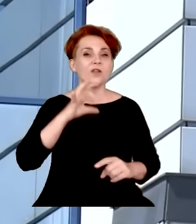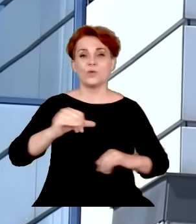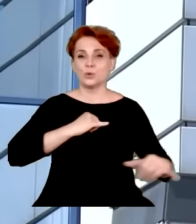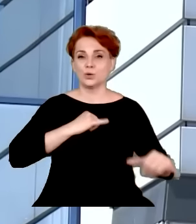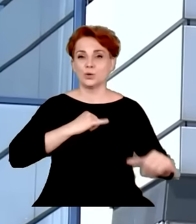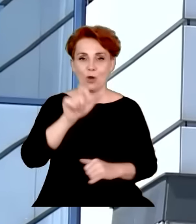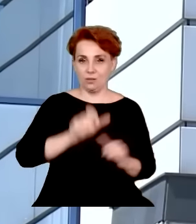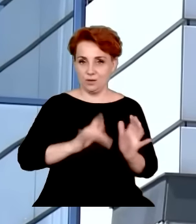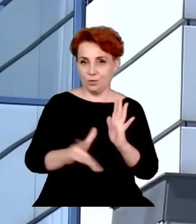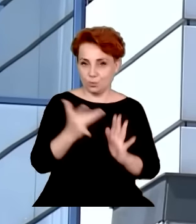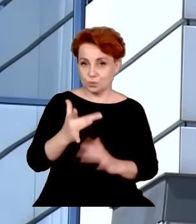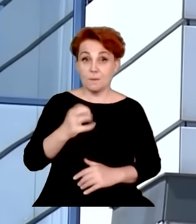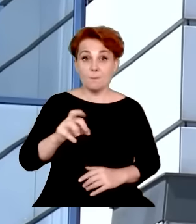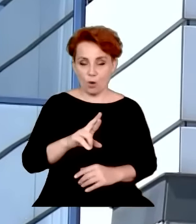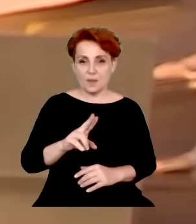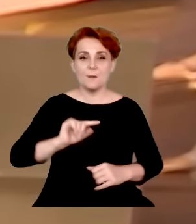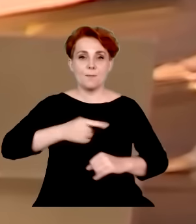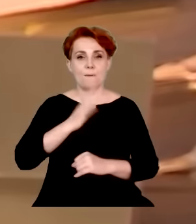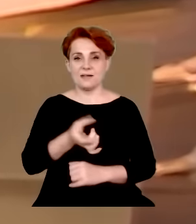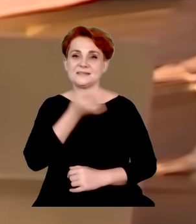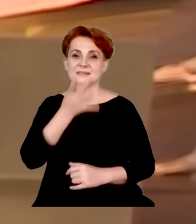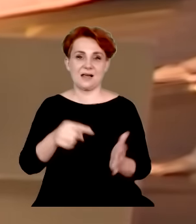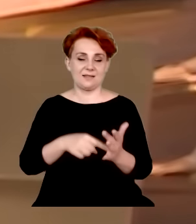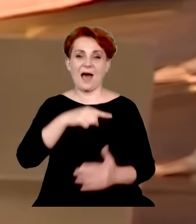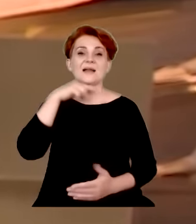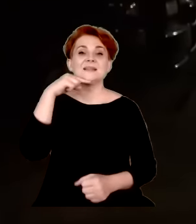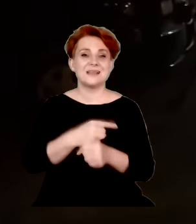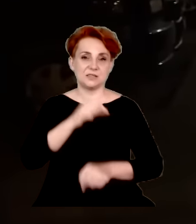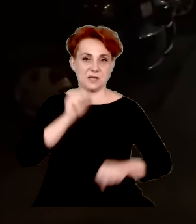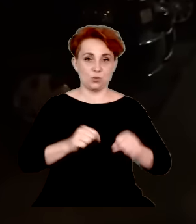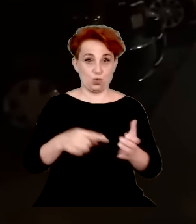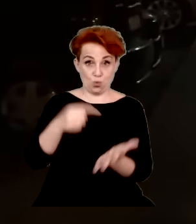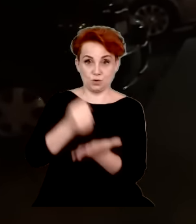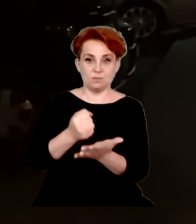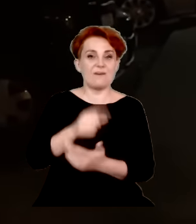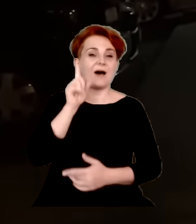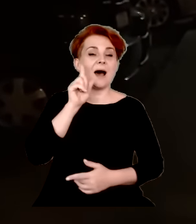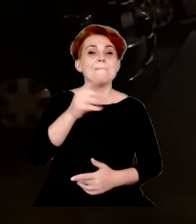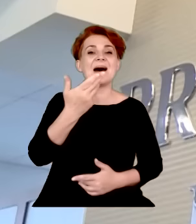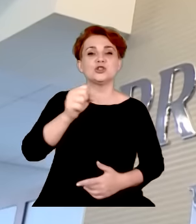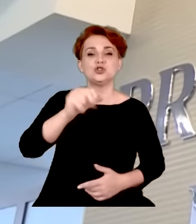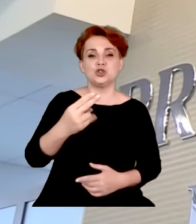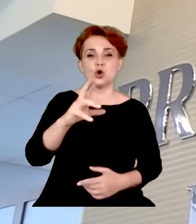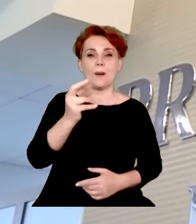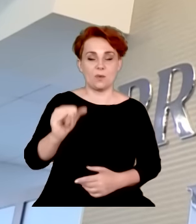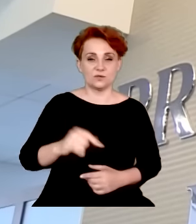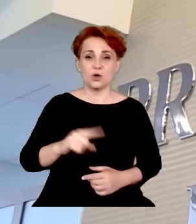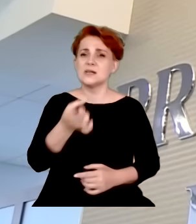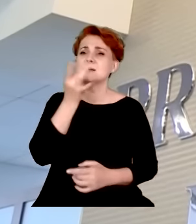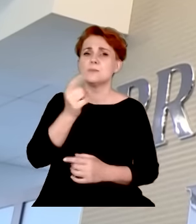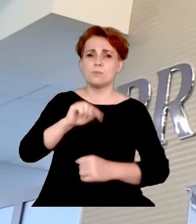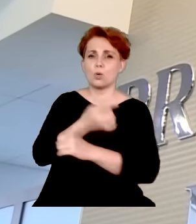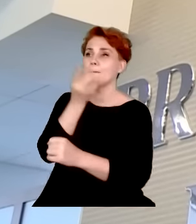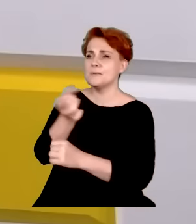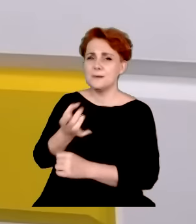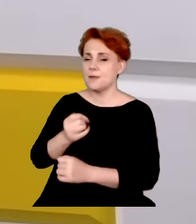Adam Bodnar, prokuratura złoży zażalenie na decyzję sądu w sprawie Marcina Romanowskiego. Marcin Romanowski odpiera zarzuty prokuratury i